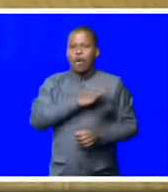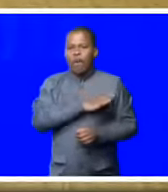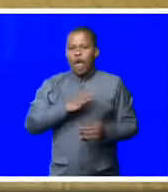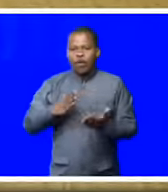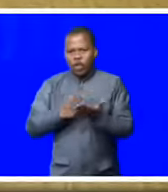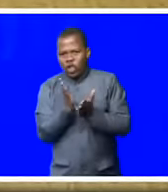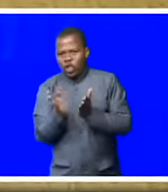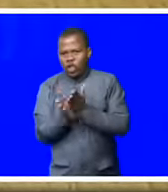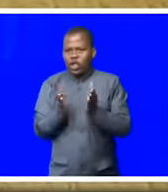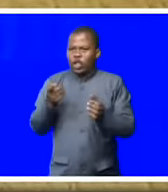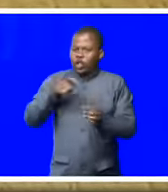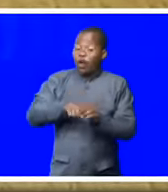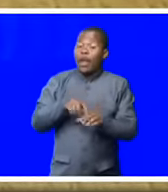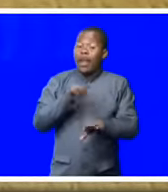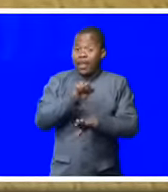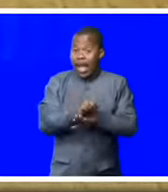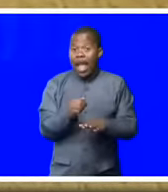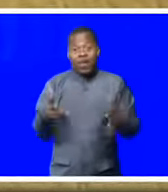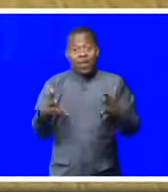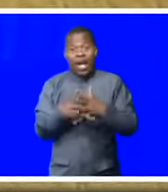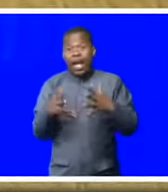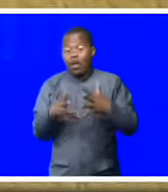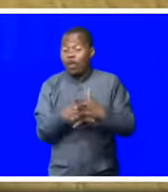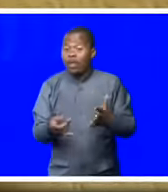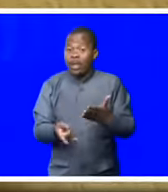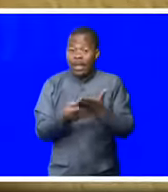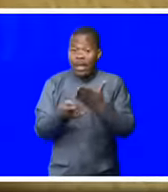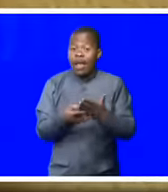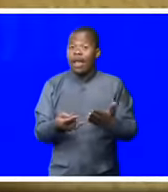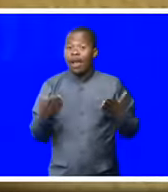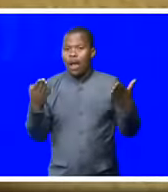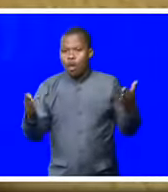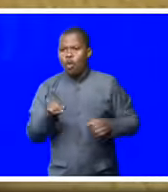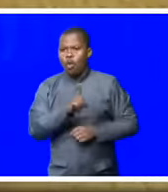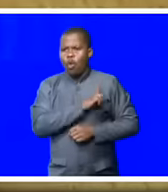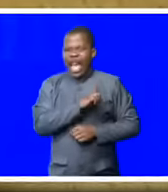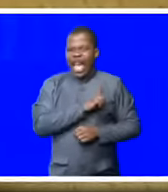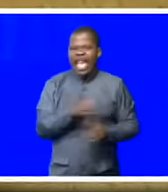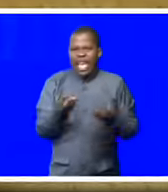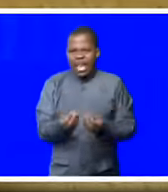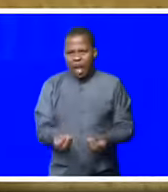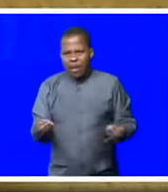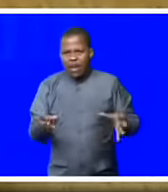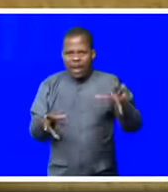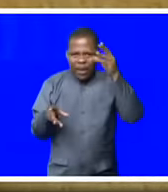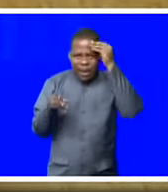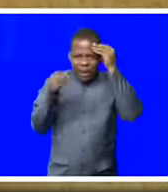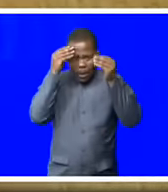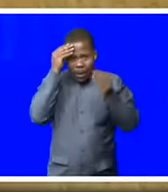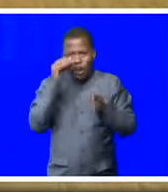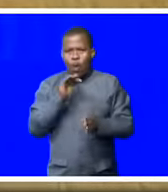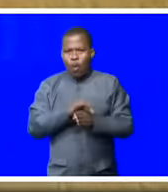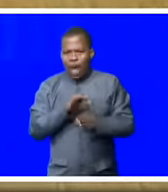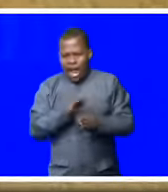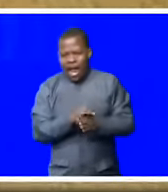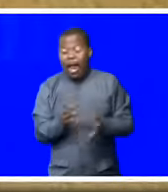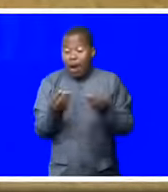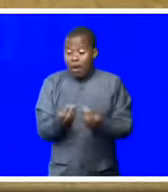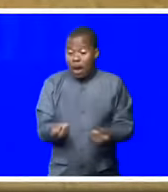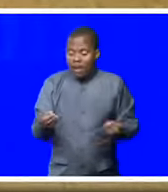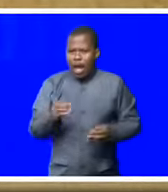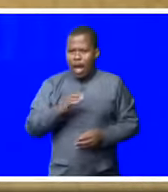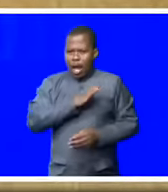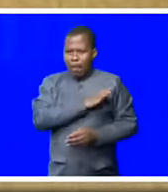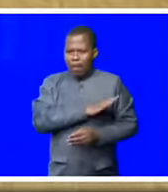namuhla usijabulise kakhulu ngoba kuningi abakufunzile kakhulu etiphatheni kwabo njengebantwana nekuya kuthi phela